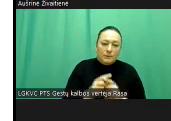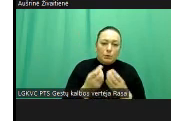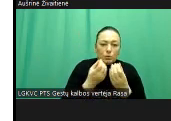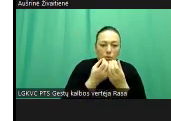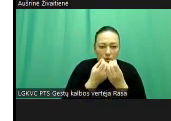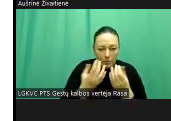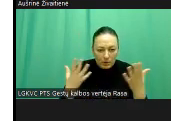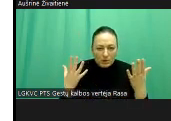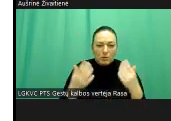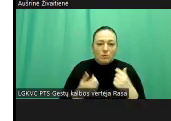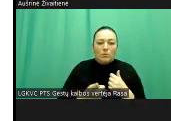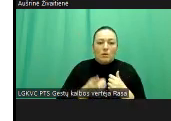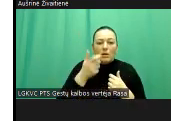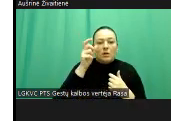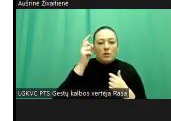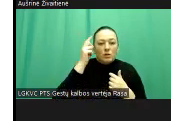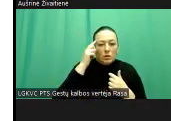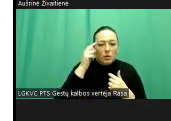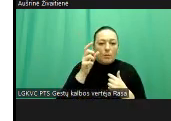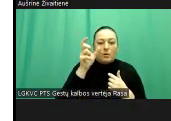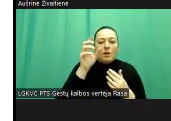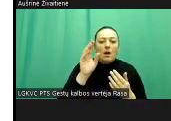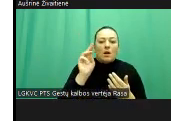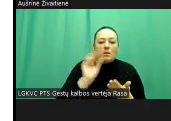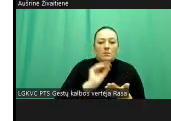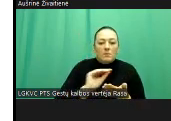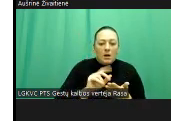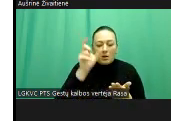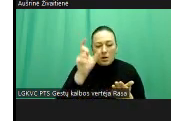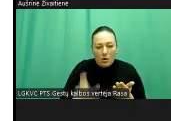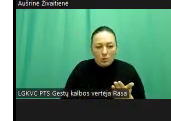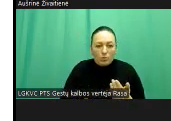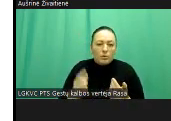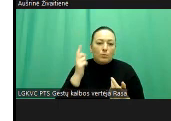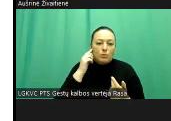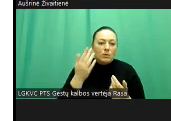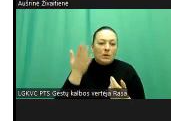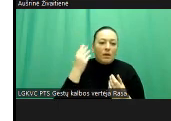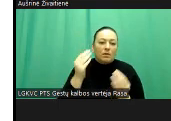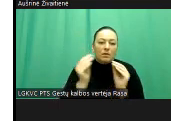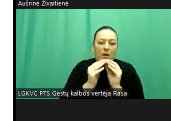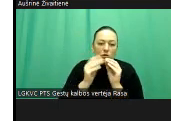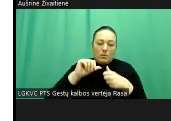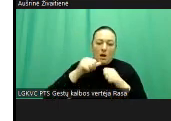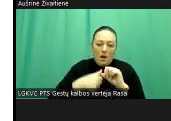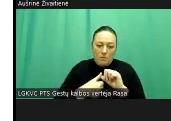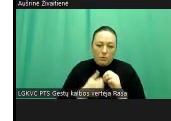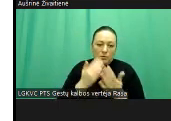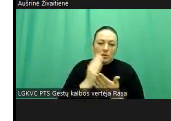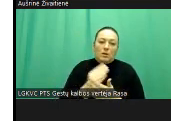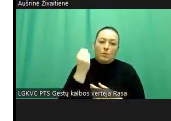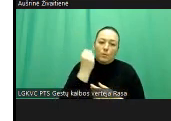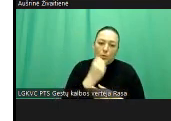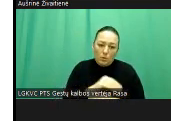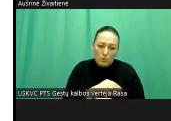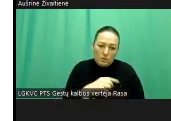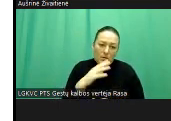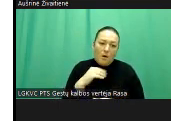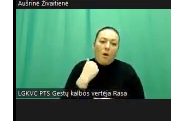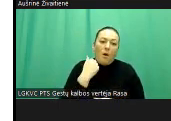susipažinti su gerai žinomais autoriais, kurie buvo garsus 20-ame amžiuje. Ir tai yra tikrai puikus kalbos panaudojimas, o po